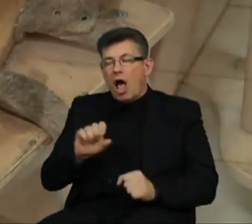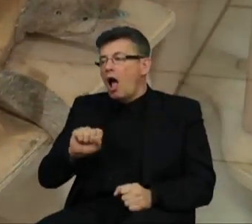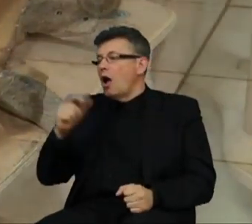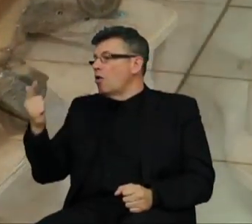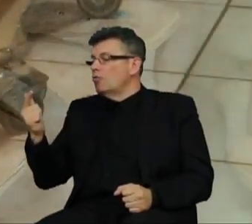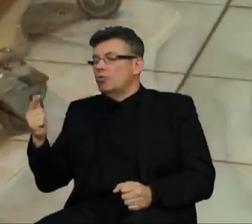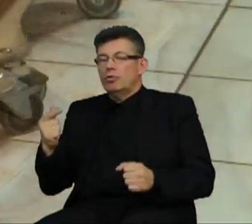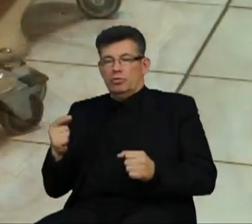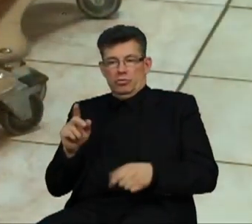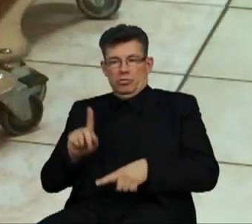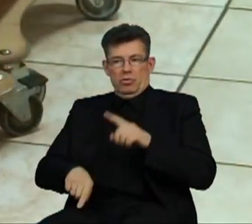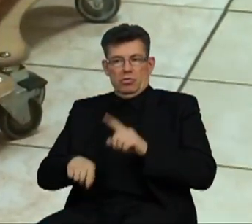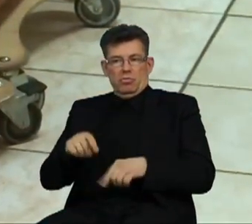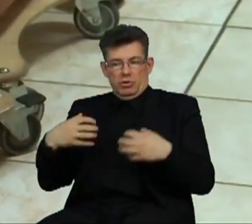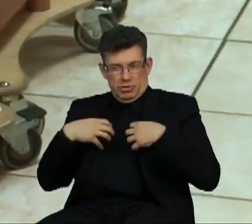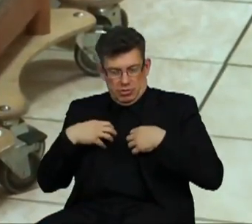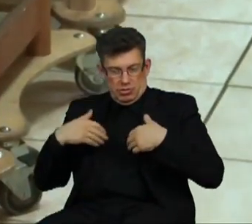miarę funkcjonujące.